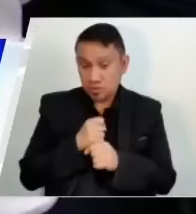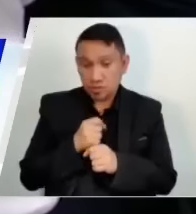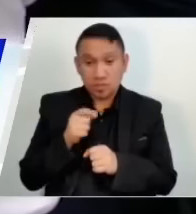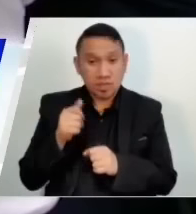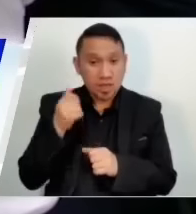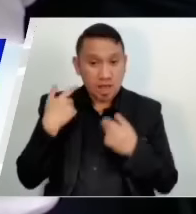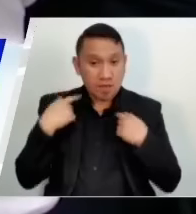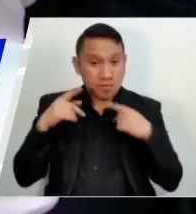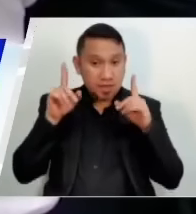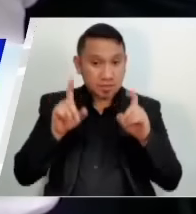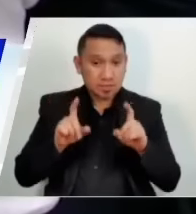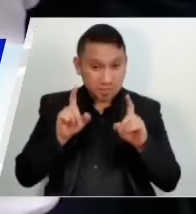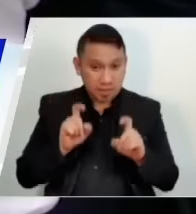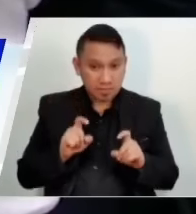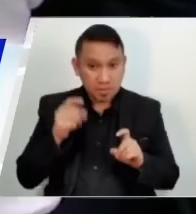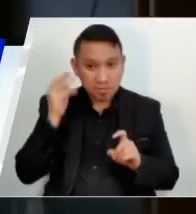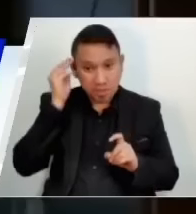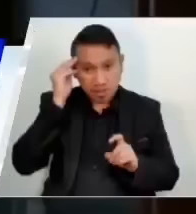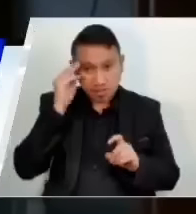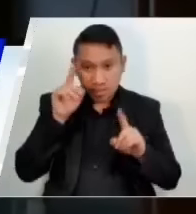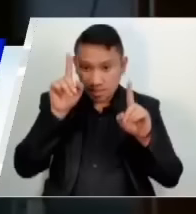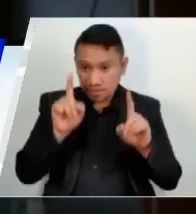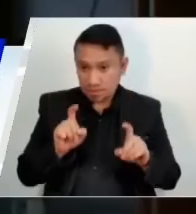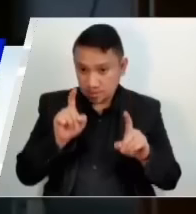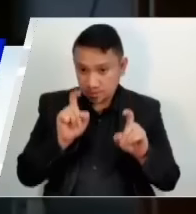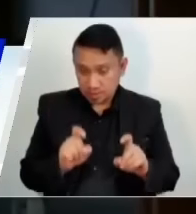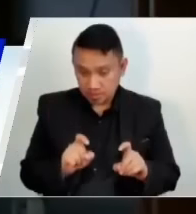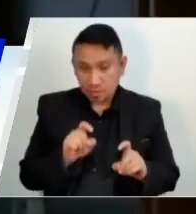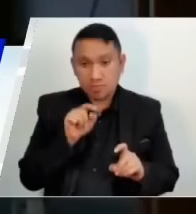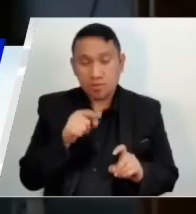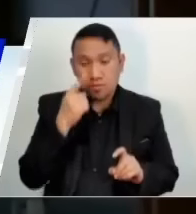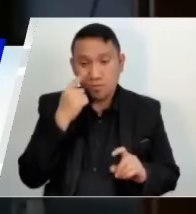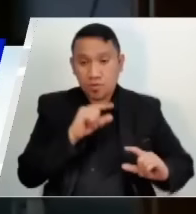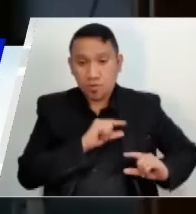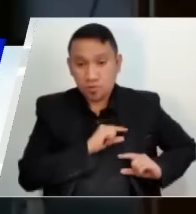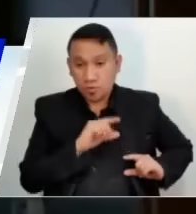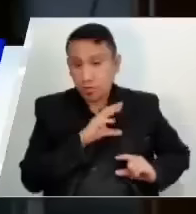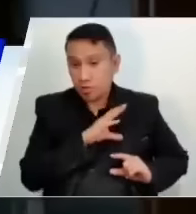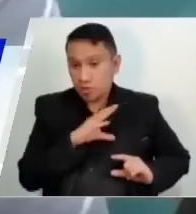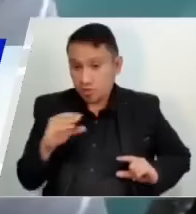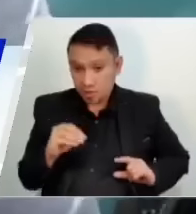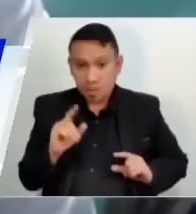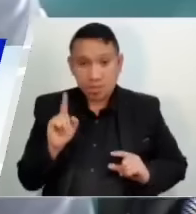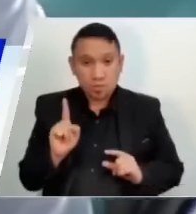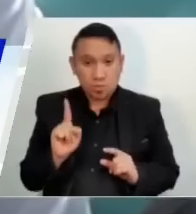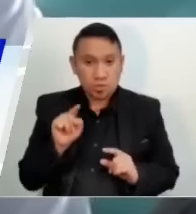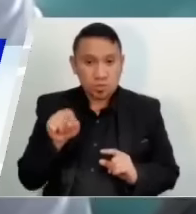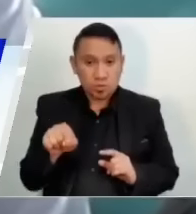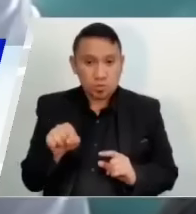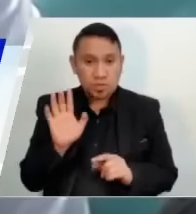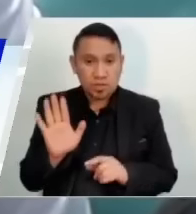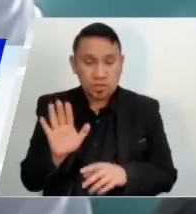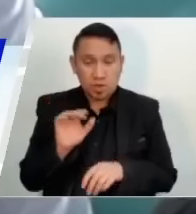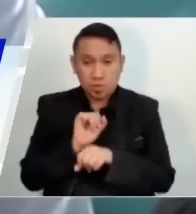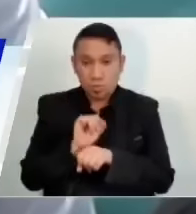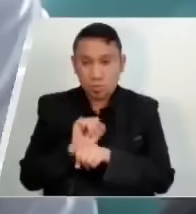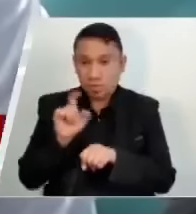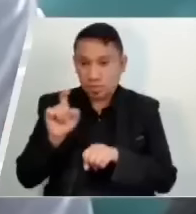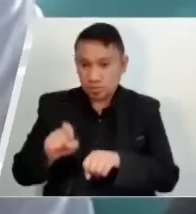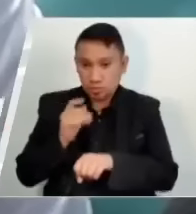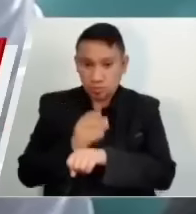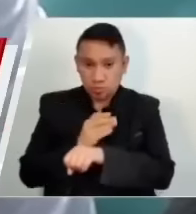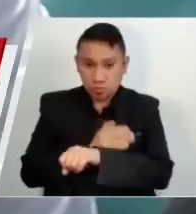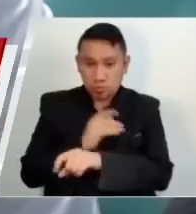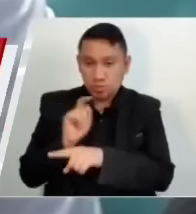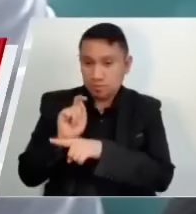mga gwardiya na agency ang sasagot, pati ang tamang haba ng trabaho ng isang gwardiya. I think 12 hours might be the